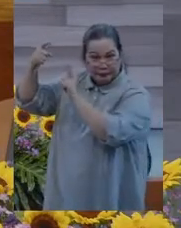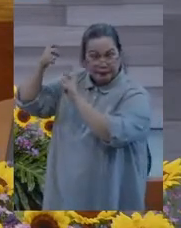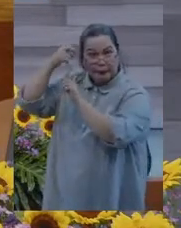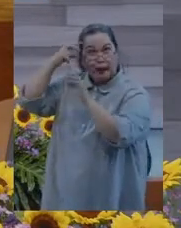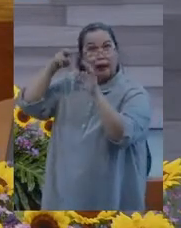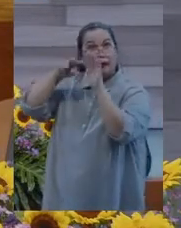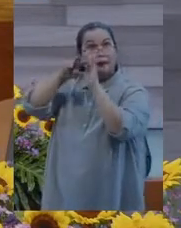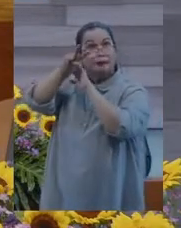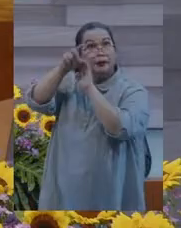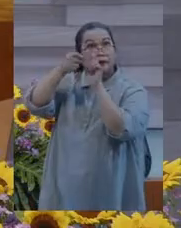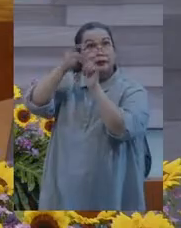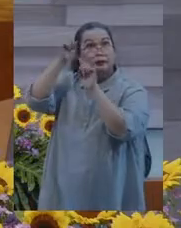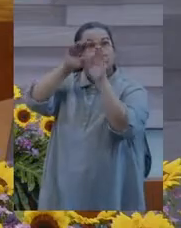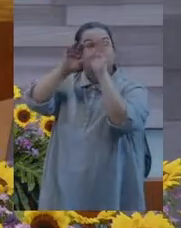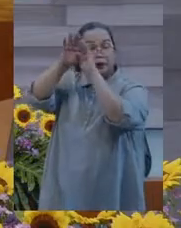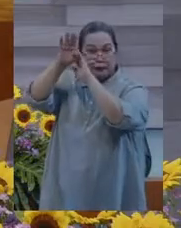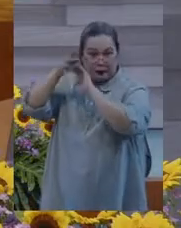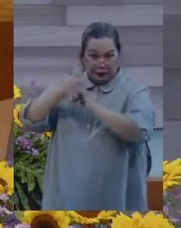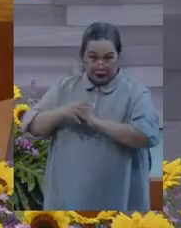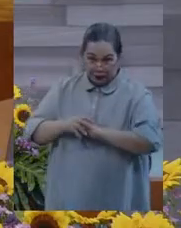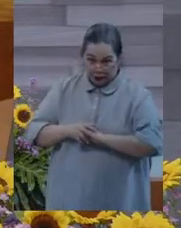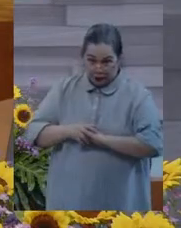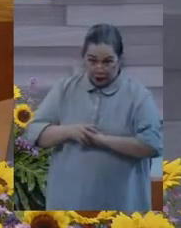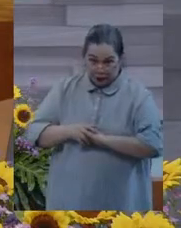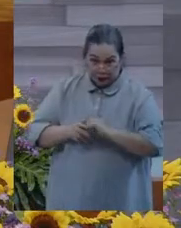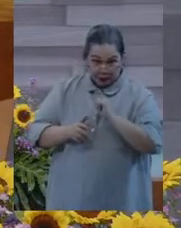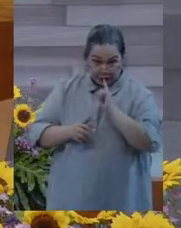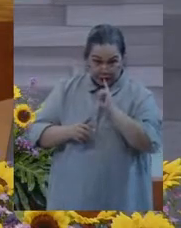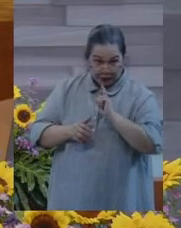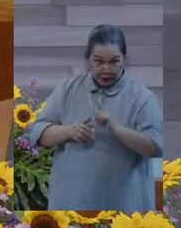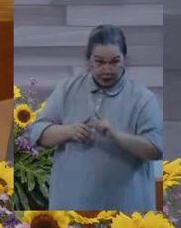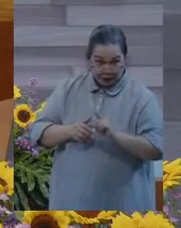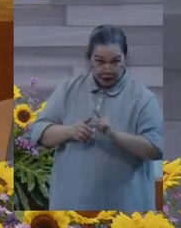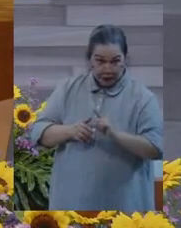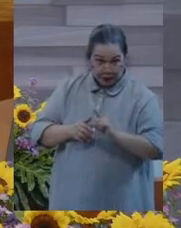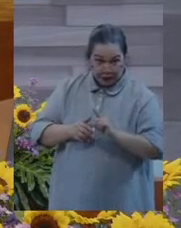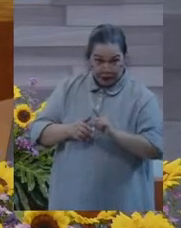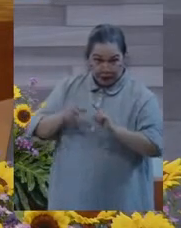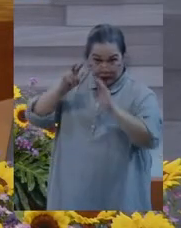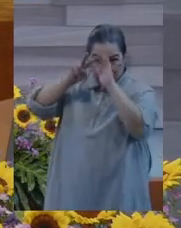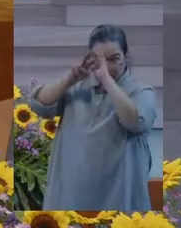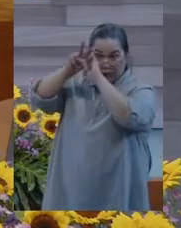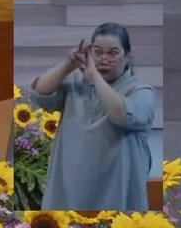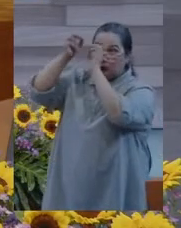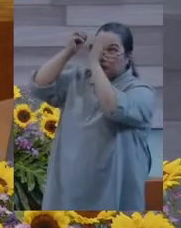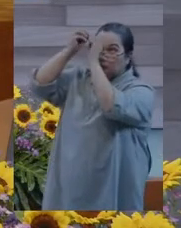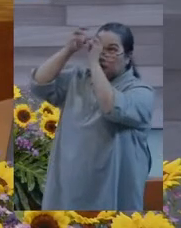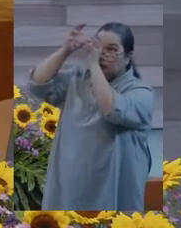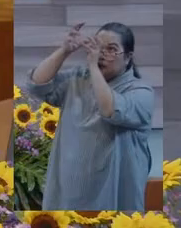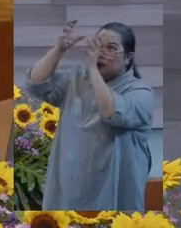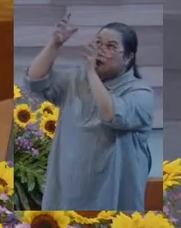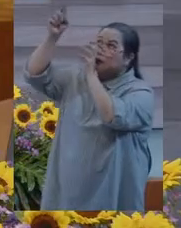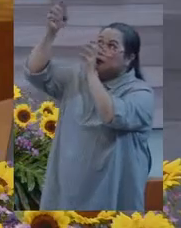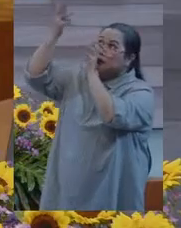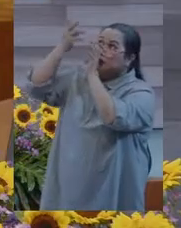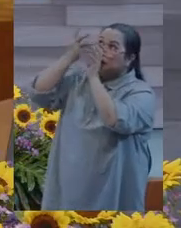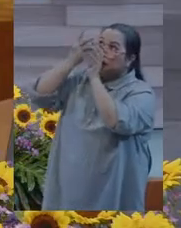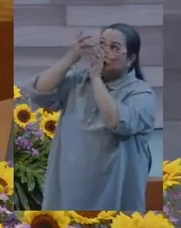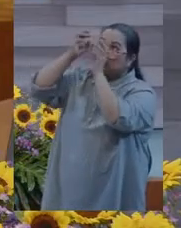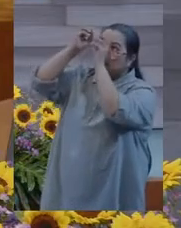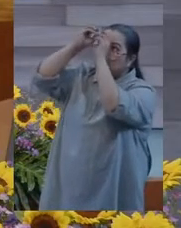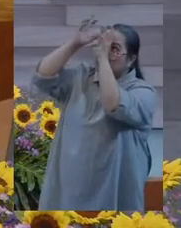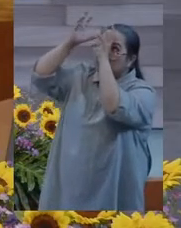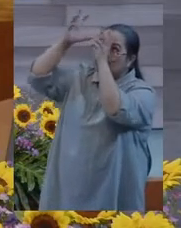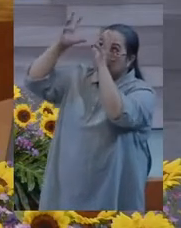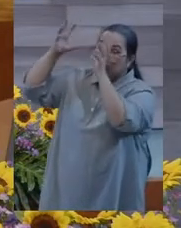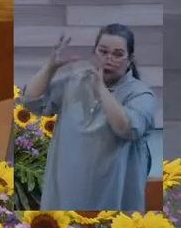na galing sa langit. Mga supposed visions from God. Yan ang kanilang